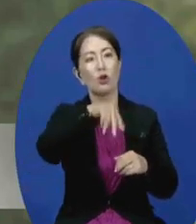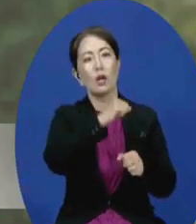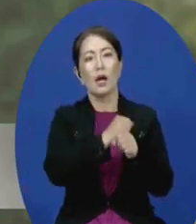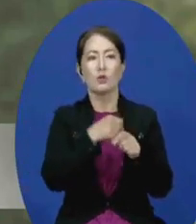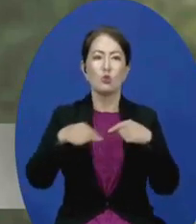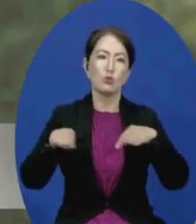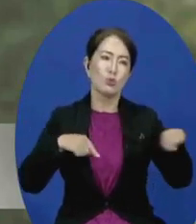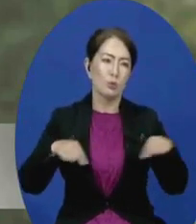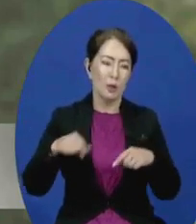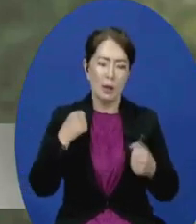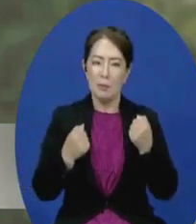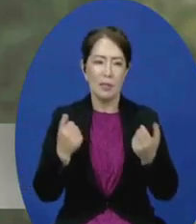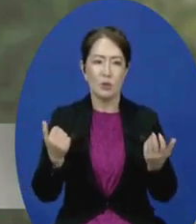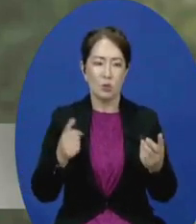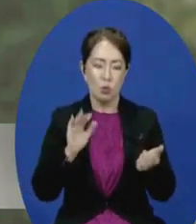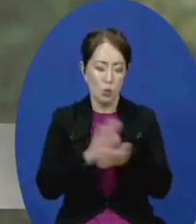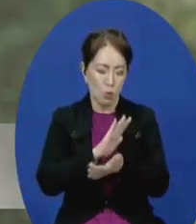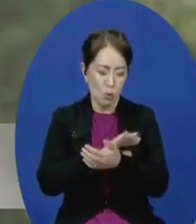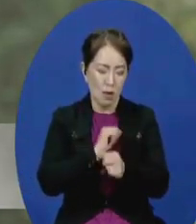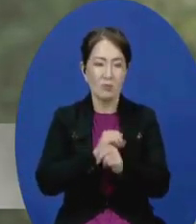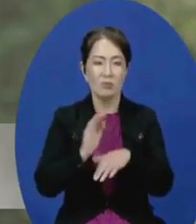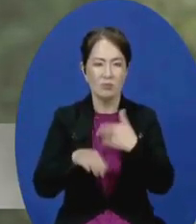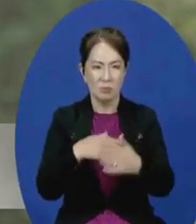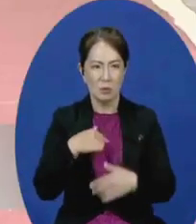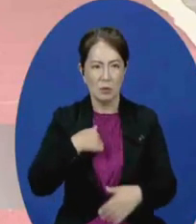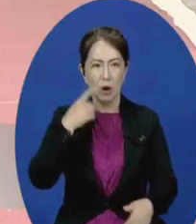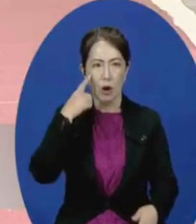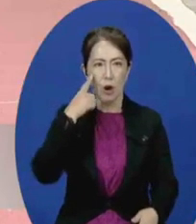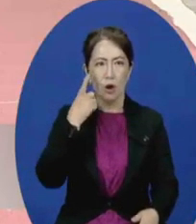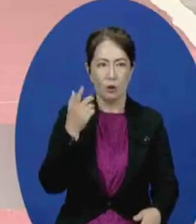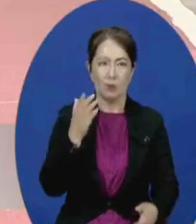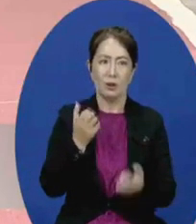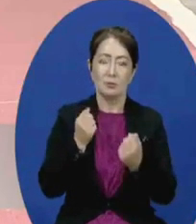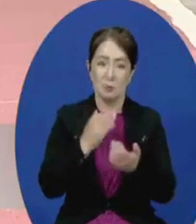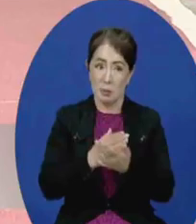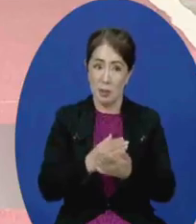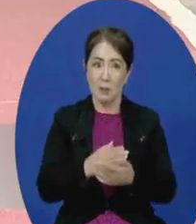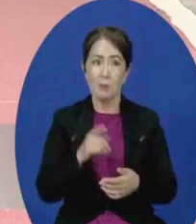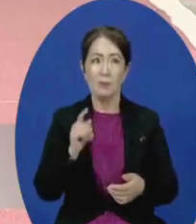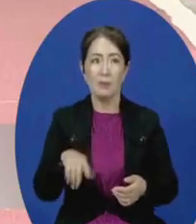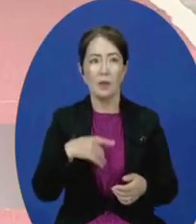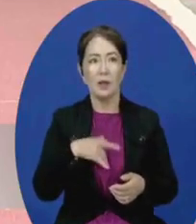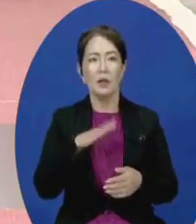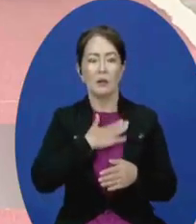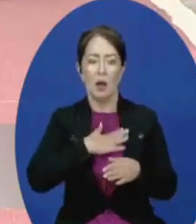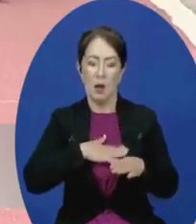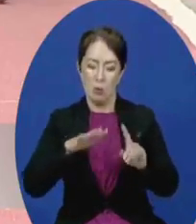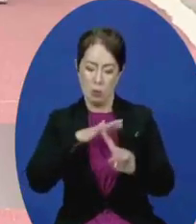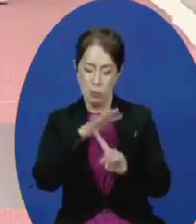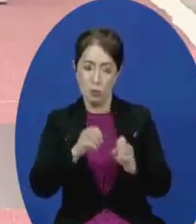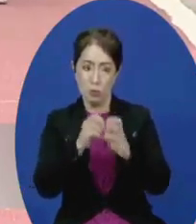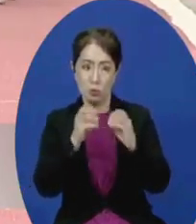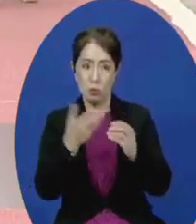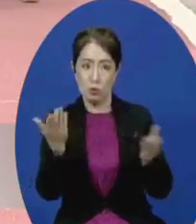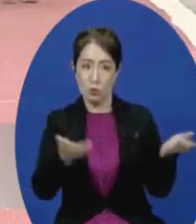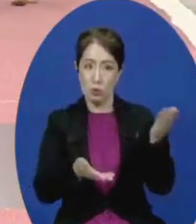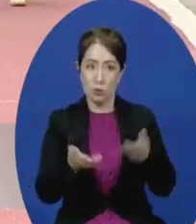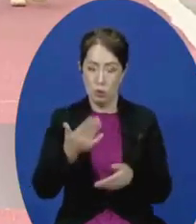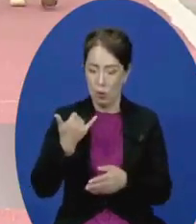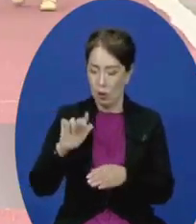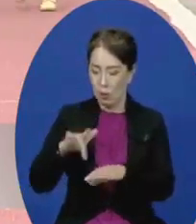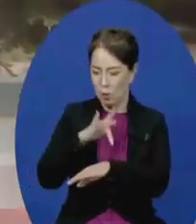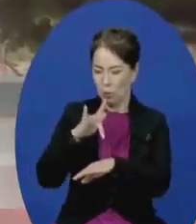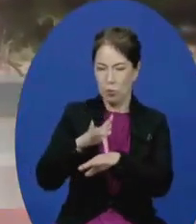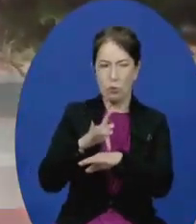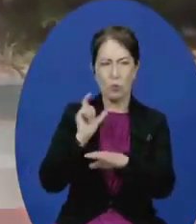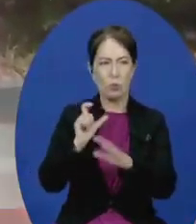ашиглахгүй байвал илүү их одоо хурдан ажил хөдөлгөлт гэдгийг аль хэзээний мэдэрсэн. Ийхүү тав цухтай жишг орчин бүрдүүлэх замаар ялангуяа хотын